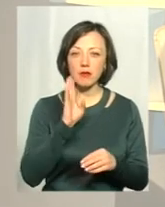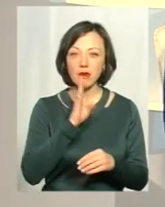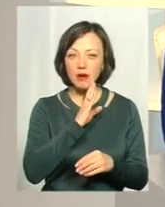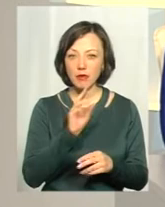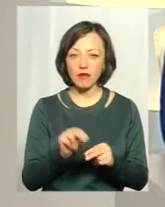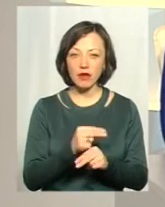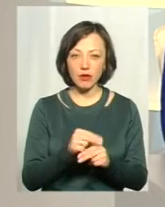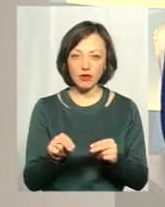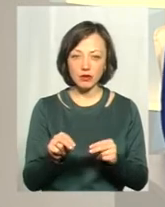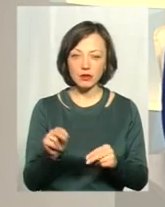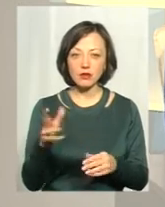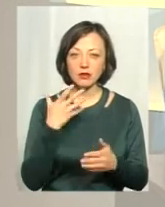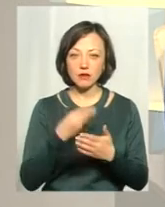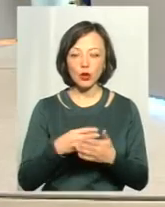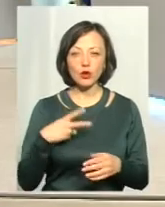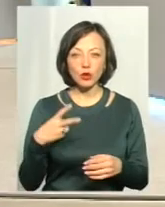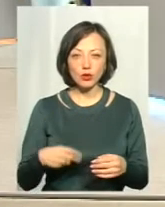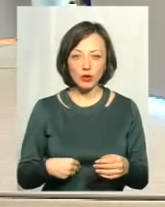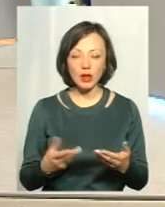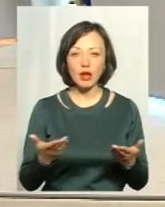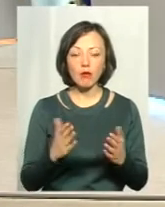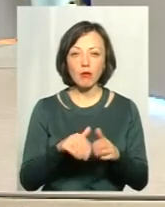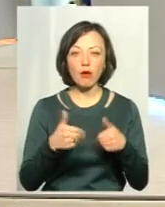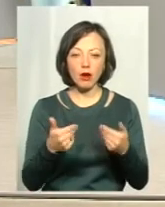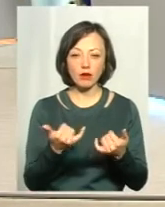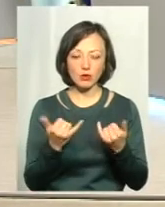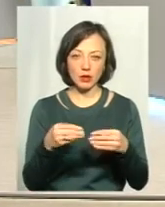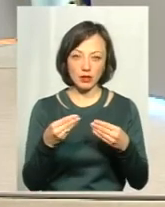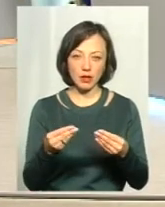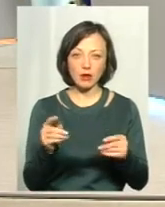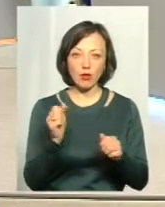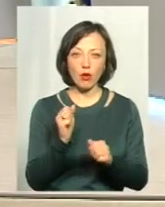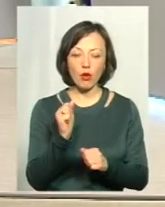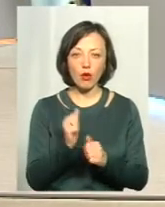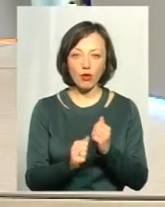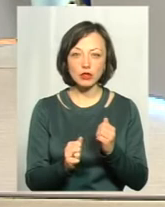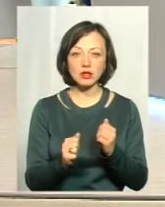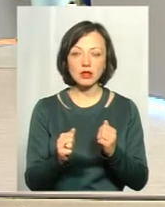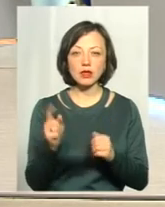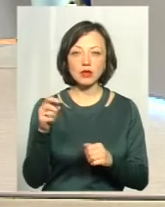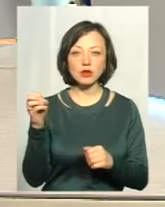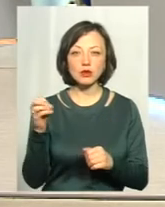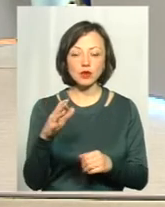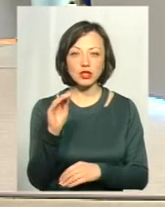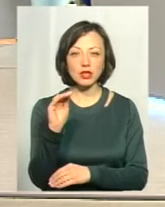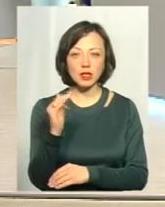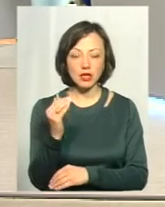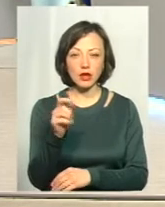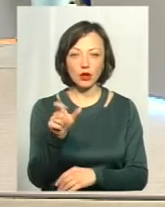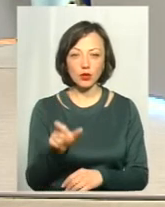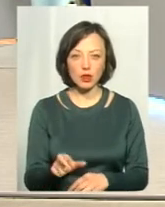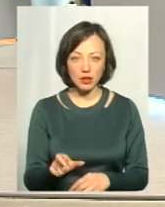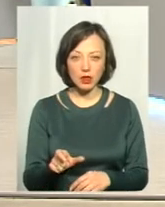яка виховала свою доньку, які поради ви сьогодні дали, аби кожна сонячна дитина,